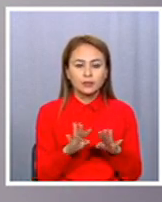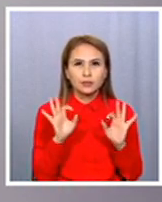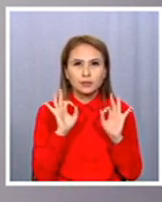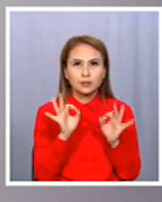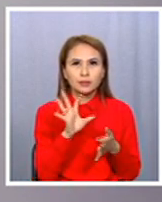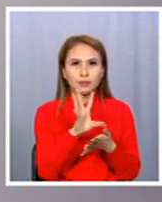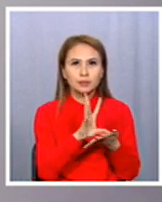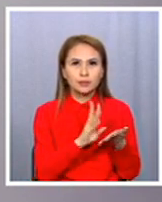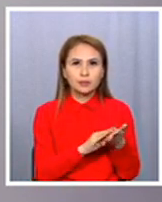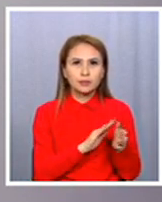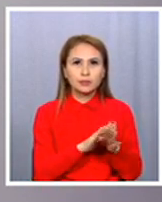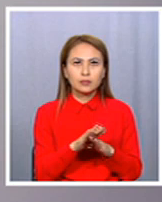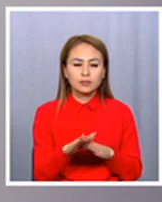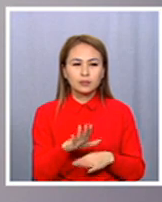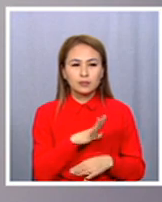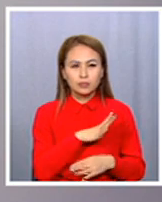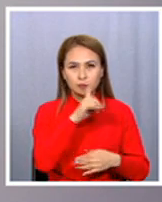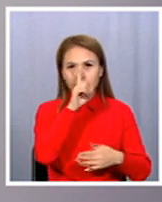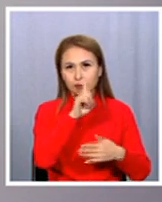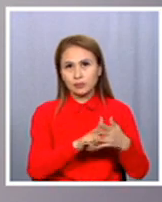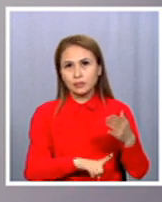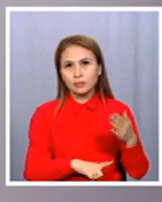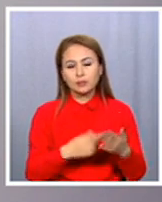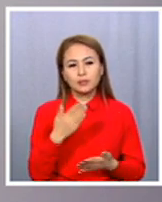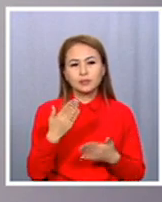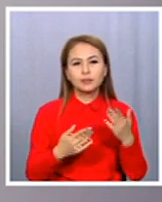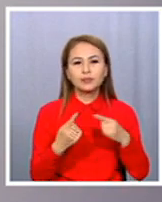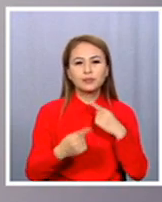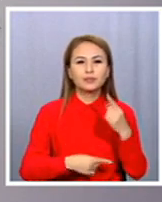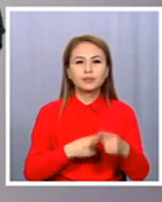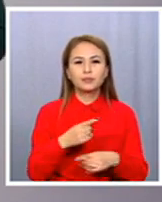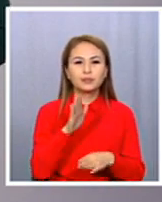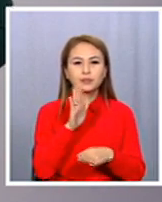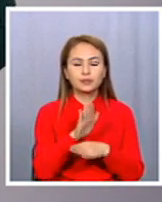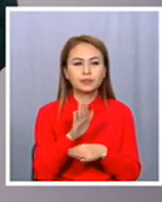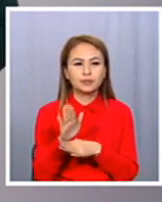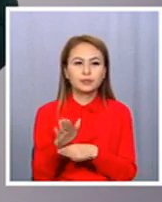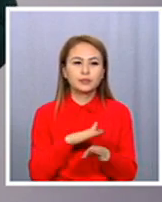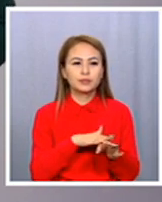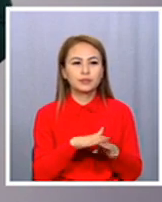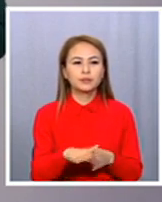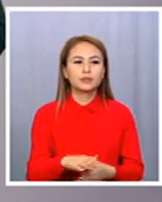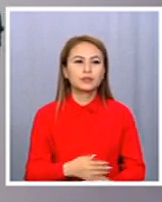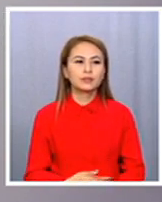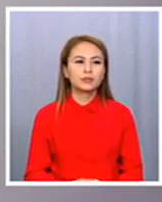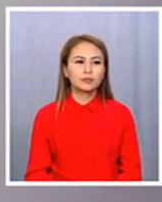үлгіде орындадыңыздар деп сенемін. Енді келесі тапсырманы орындайық.